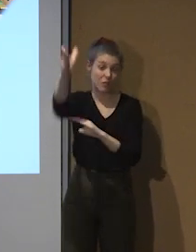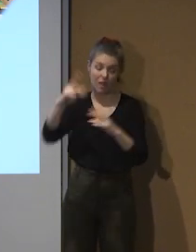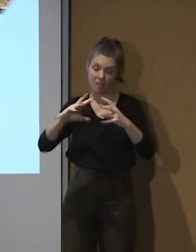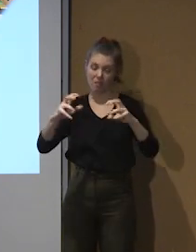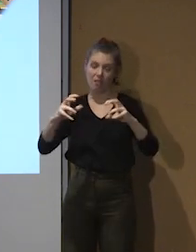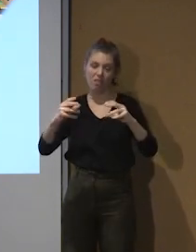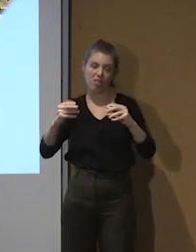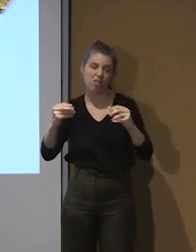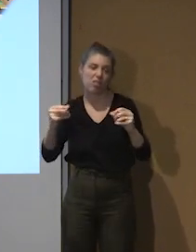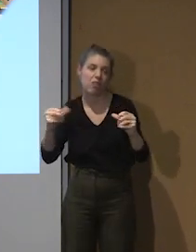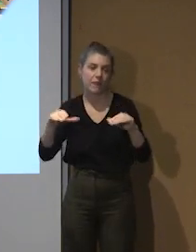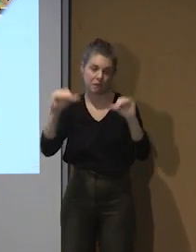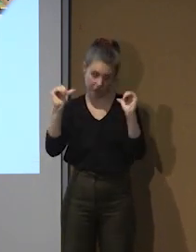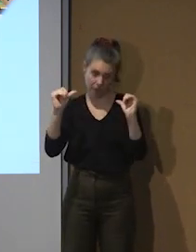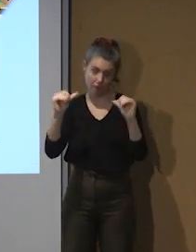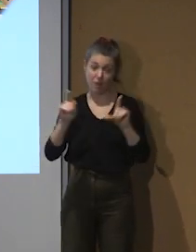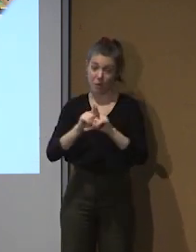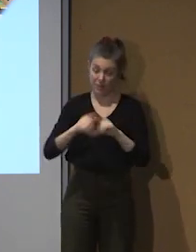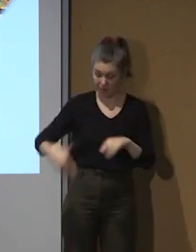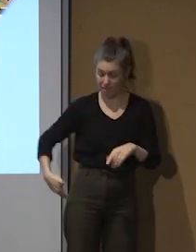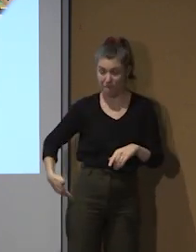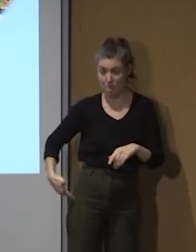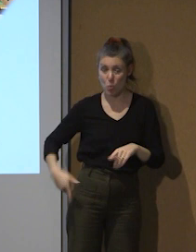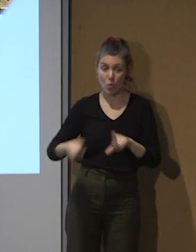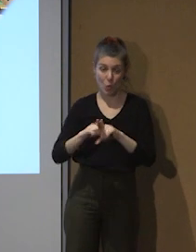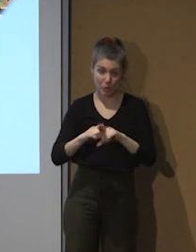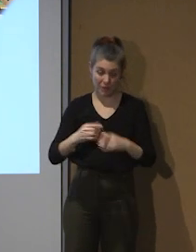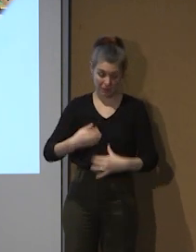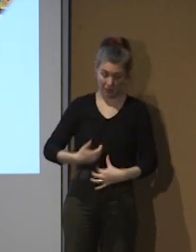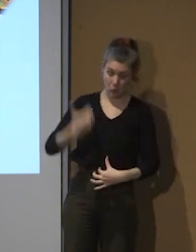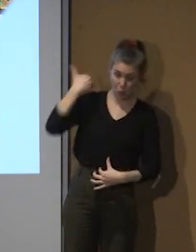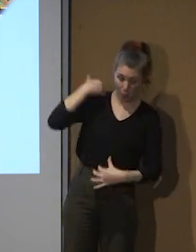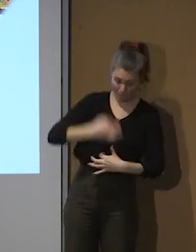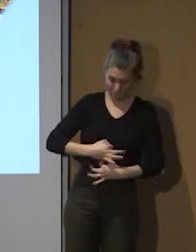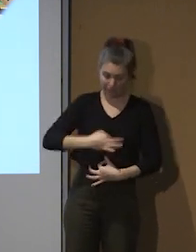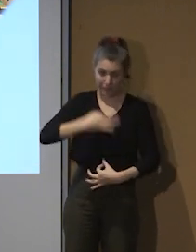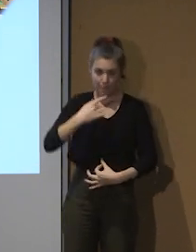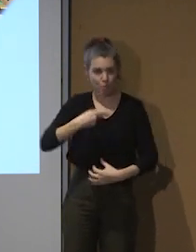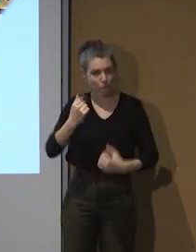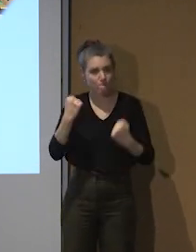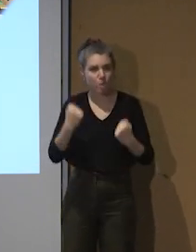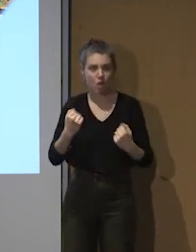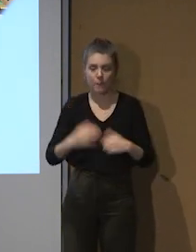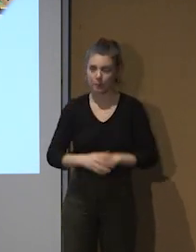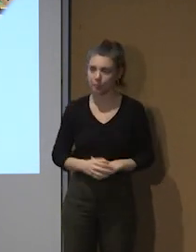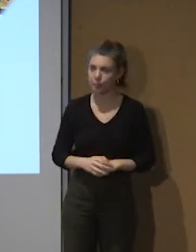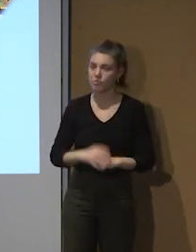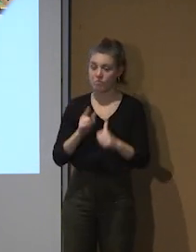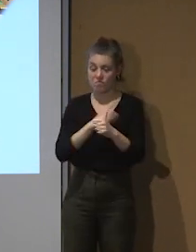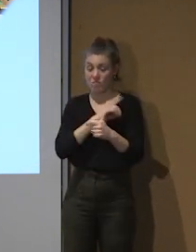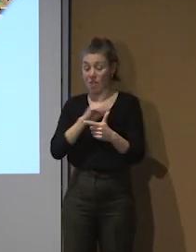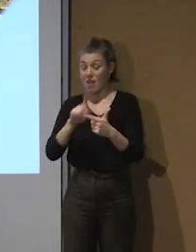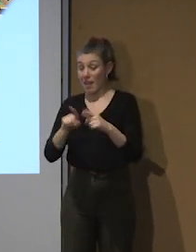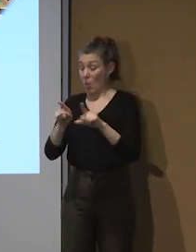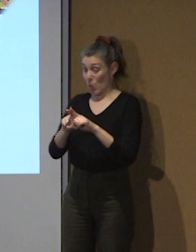l'ostéoporose, notamment au niveau du fémur et aussi au niveau des vertèbres. L'autre système sur lequel on va avoir un